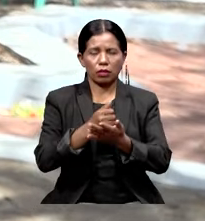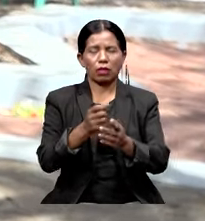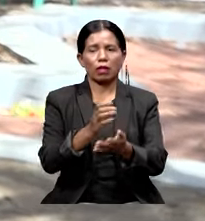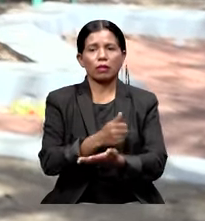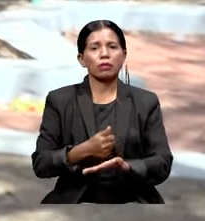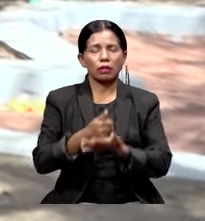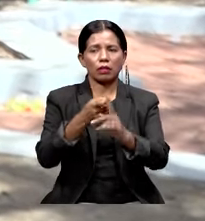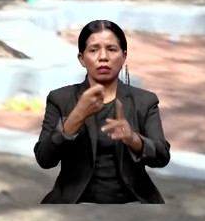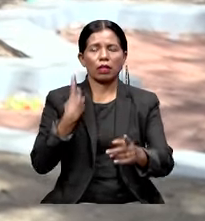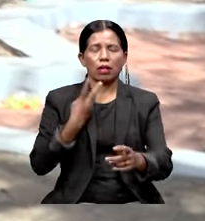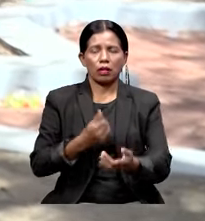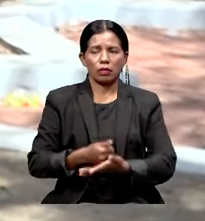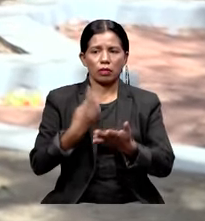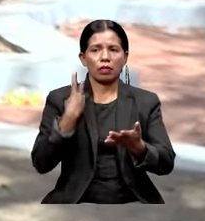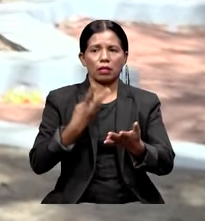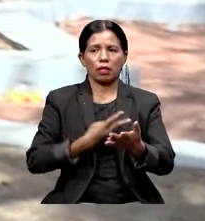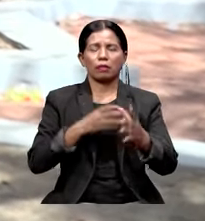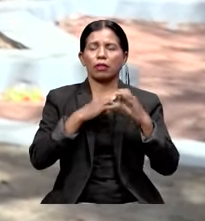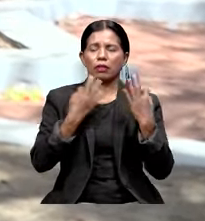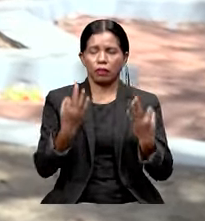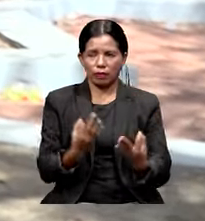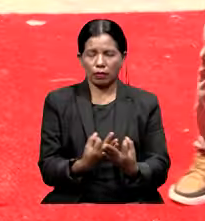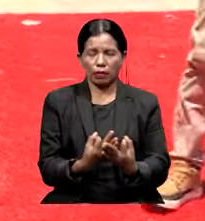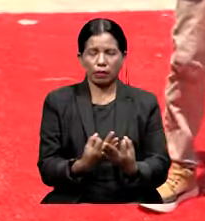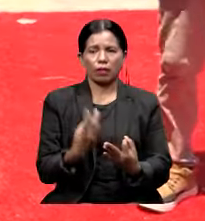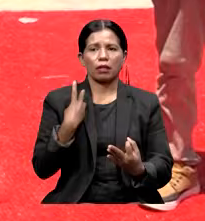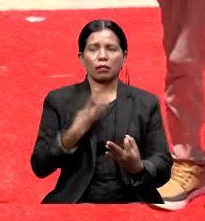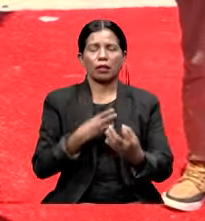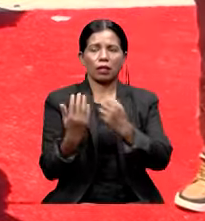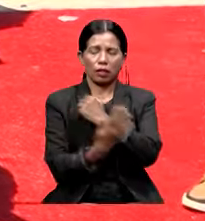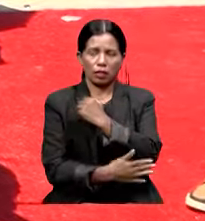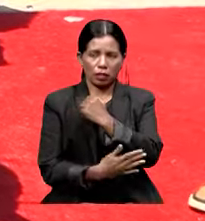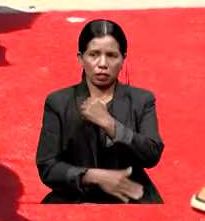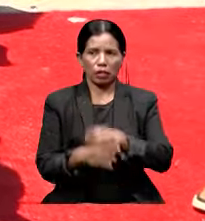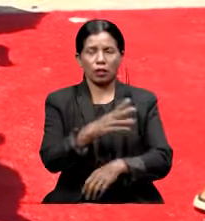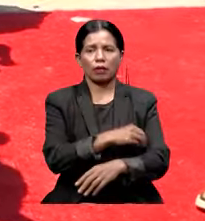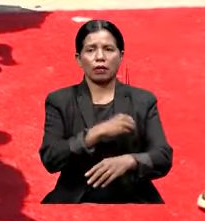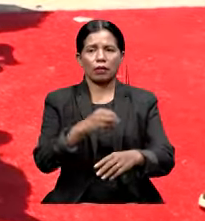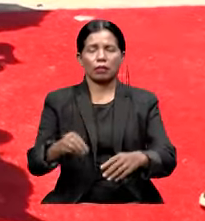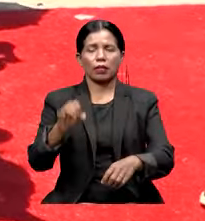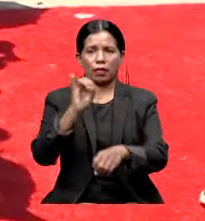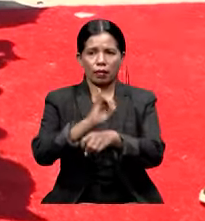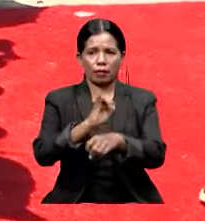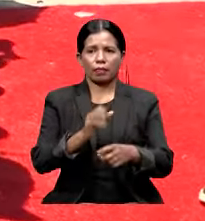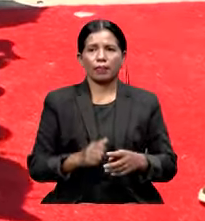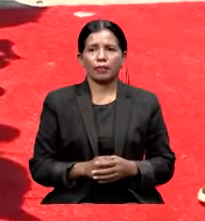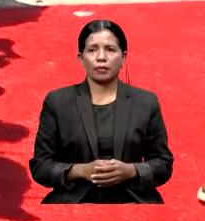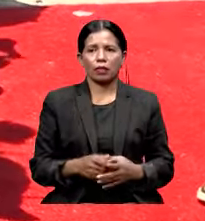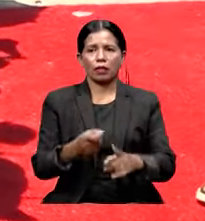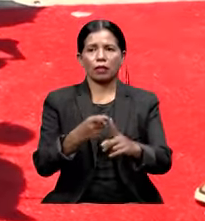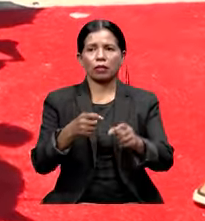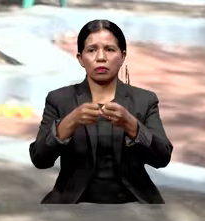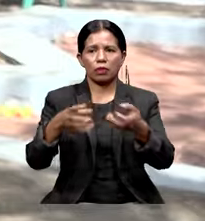para tajuda amin nia familia. Amnya rain ho amnya parokia ora husi karena